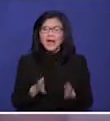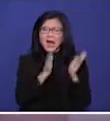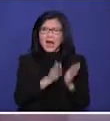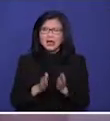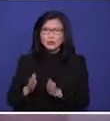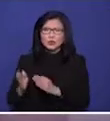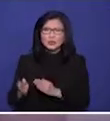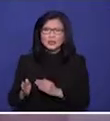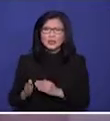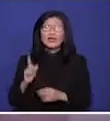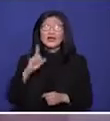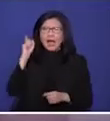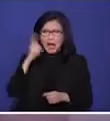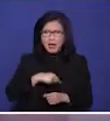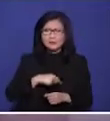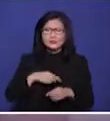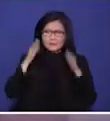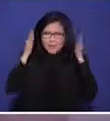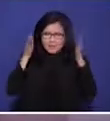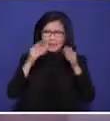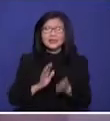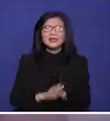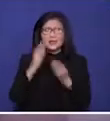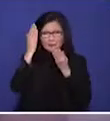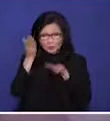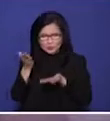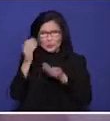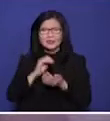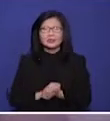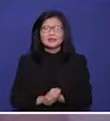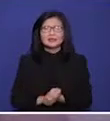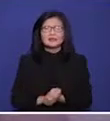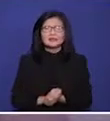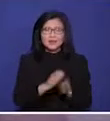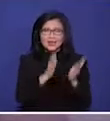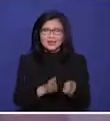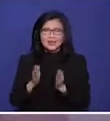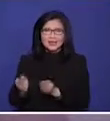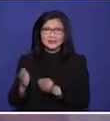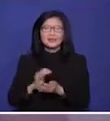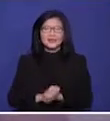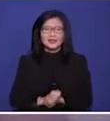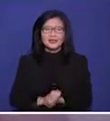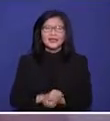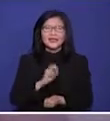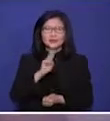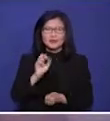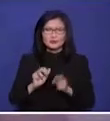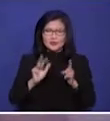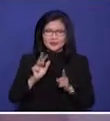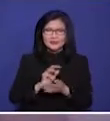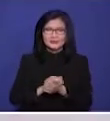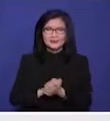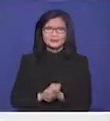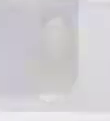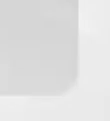perlu dan harus diperhatikan juga dipatuhi. Dan berikut adalah tata tertib debat Capres-Cawapres 2019.